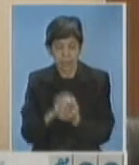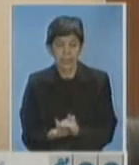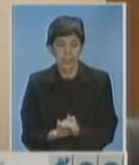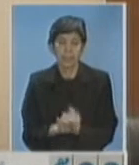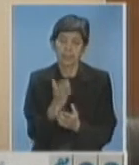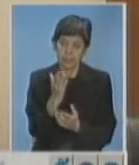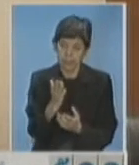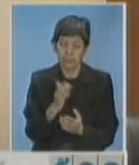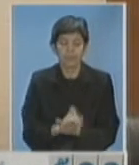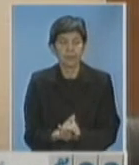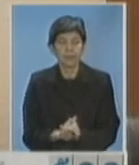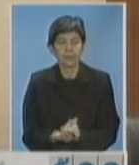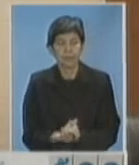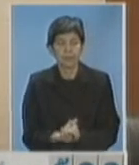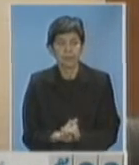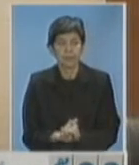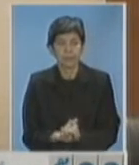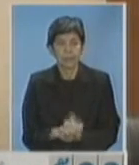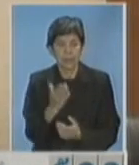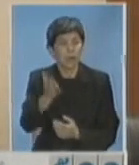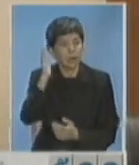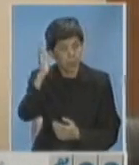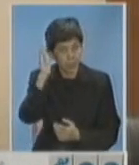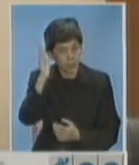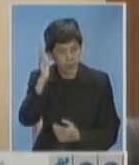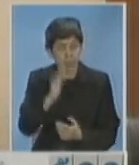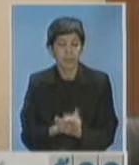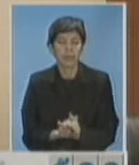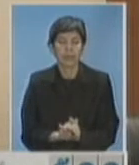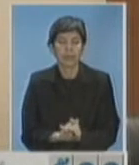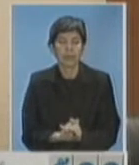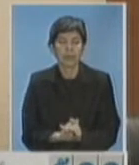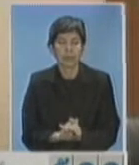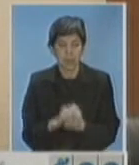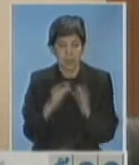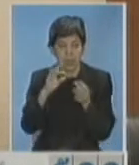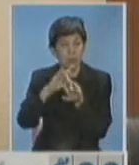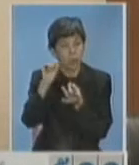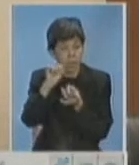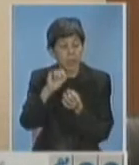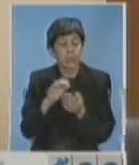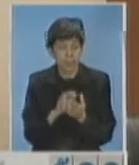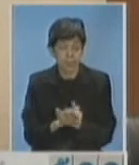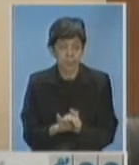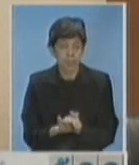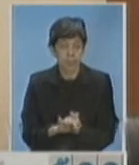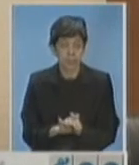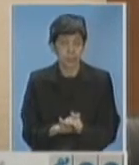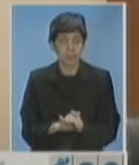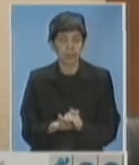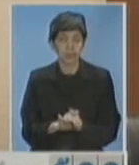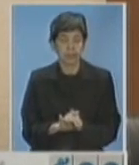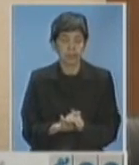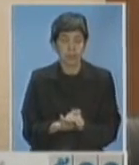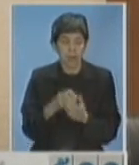เมื่อสักครู่ท่านอภิปรายถึงจังหวัดสุโขทัยในเรื่องของ